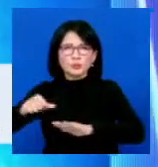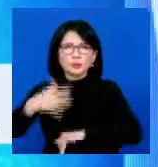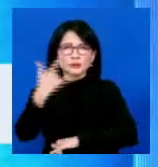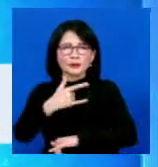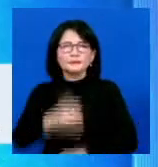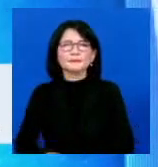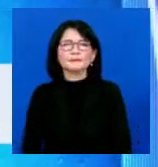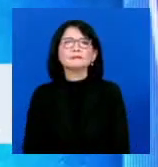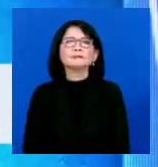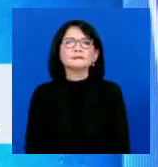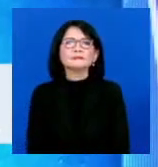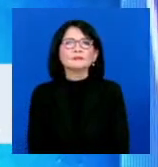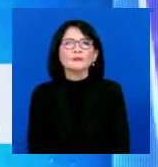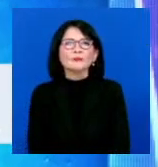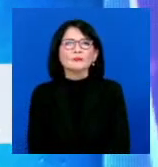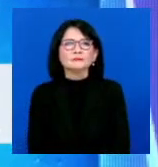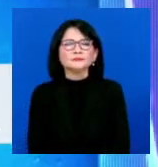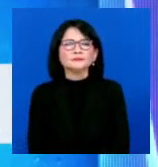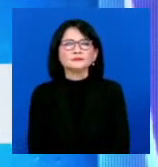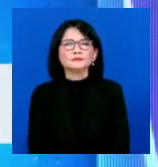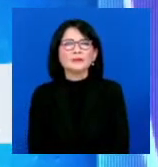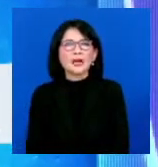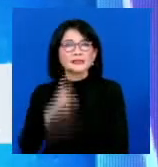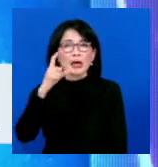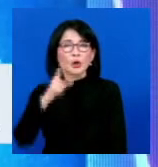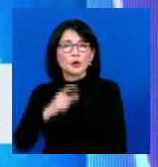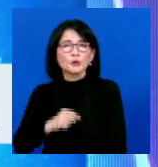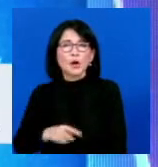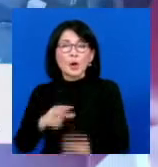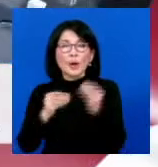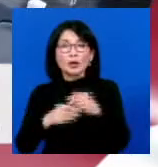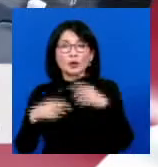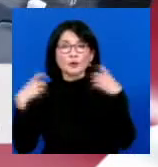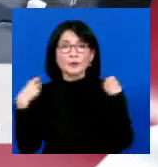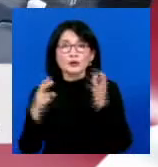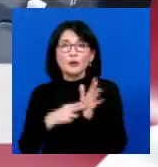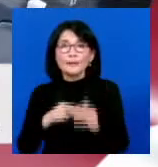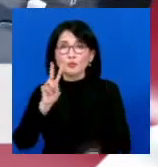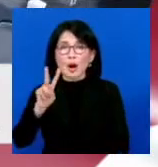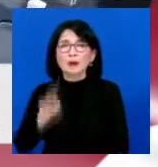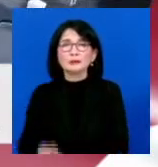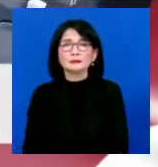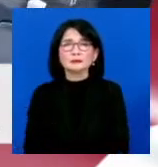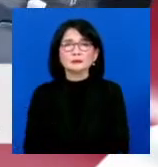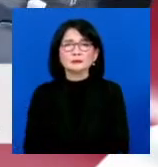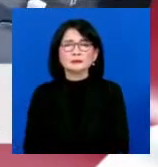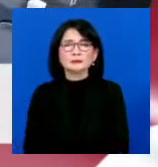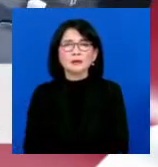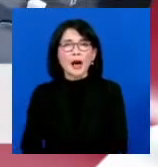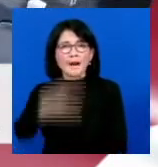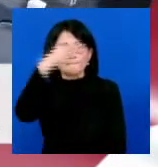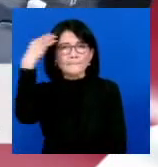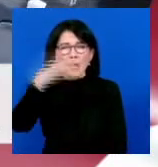jamin kerahasiaannya Ini pertanyaan untuk calon wakil gubernur nomor urut 2 mohon disimak provinsi